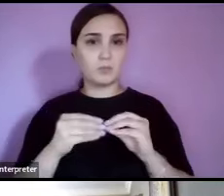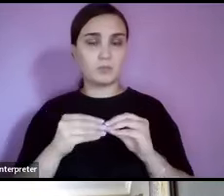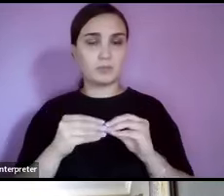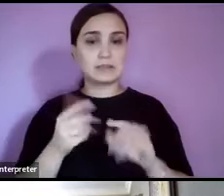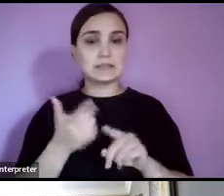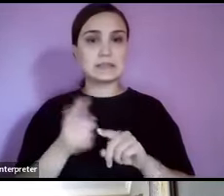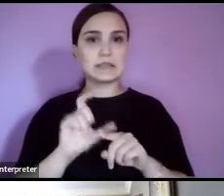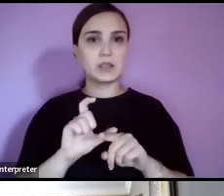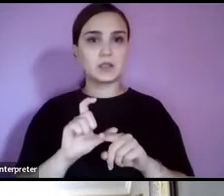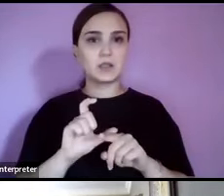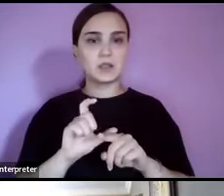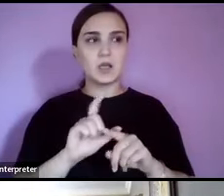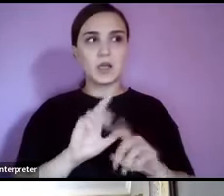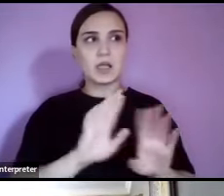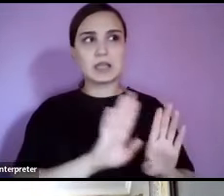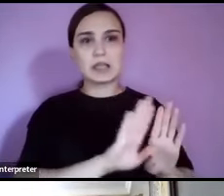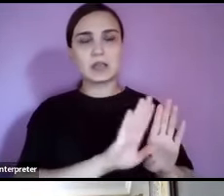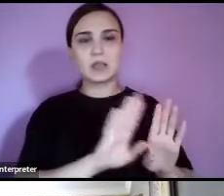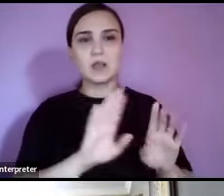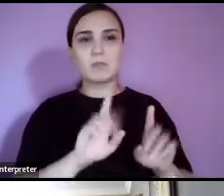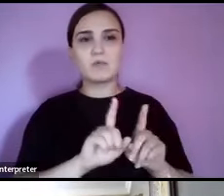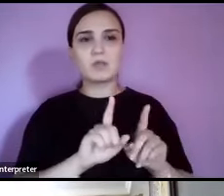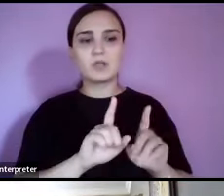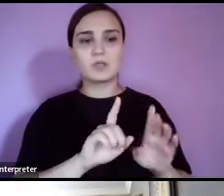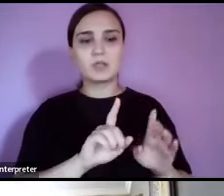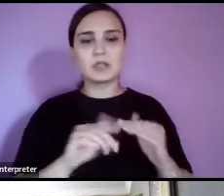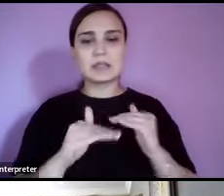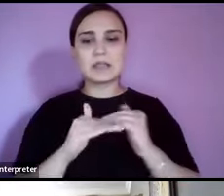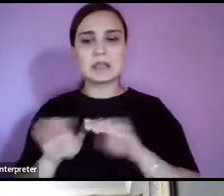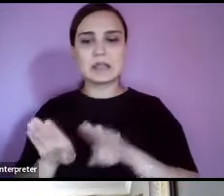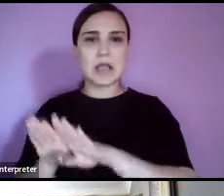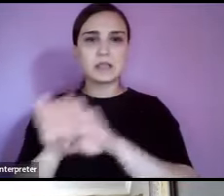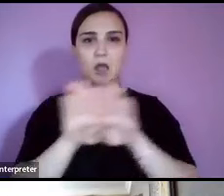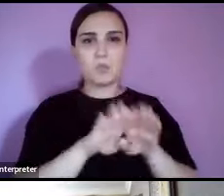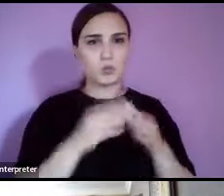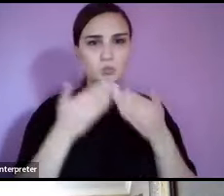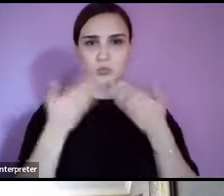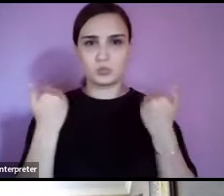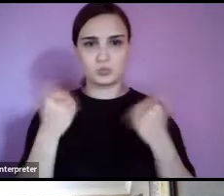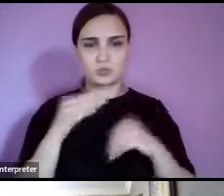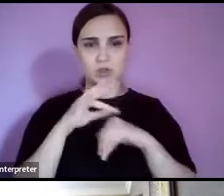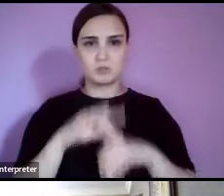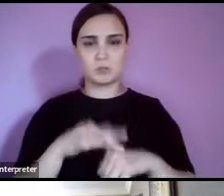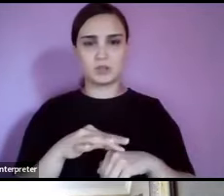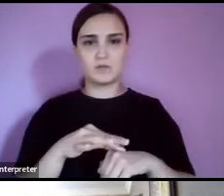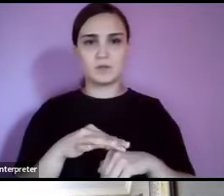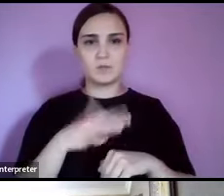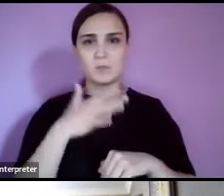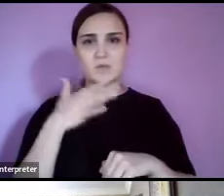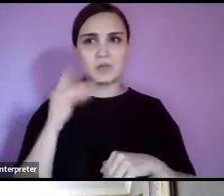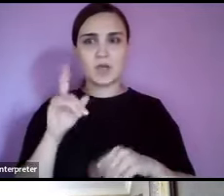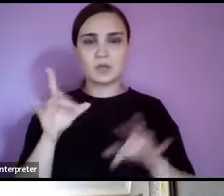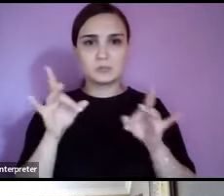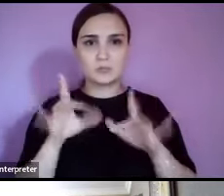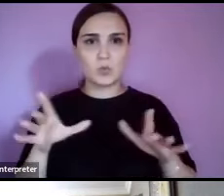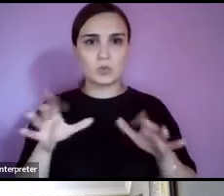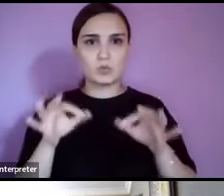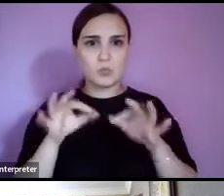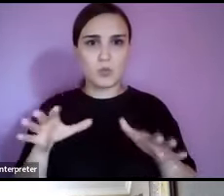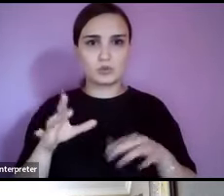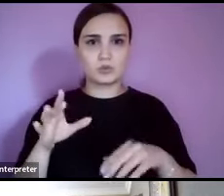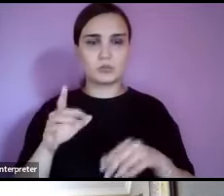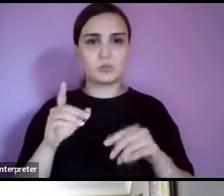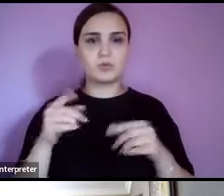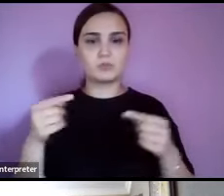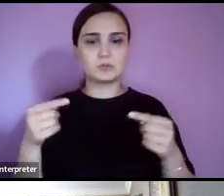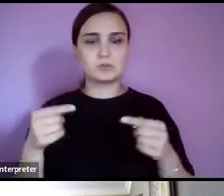ძალიან არათანაბრად წარიმართა ბევრი მოულოდნელობა. მე მგონი ჩვენ მოსანოვას ძალიან კარგად იცის, რომ რამდენი მოულოდნელობა მოხდა